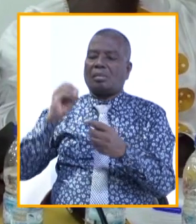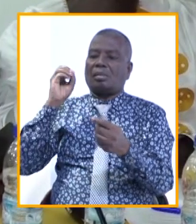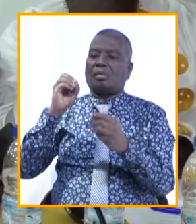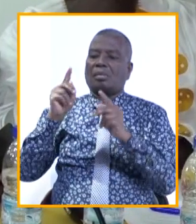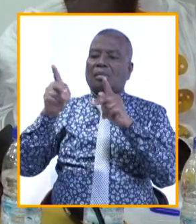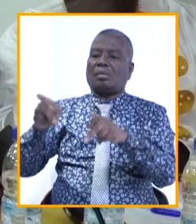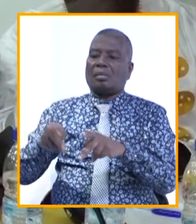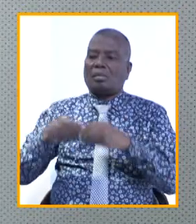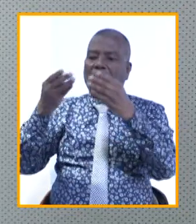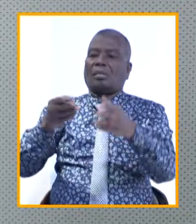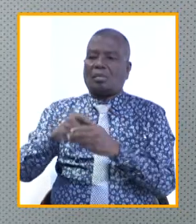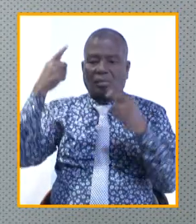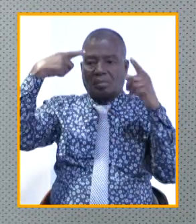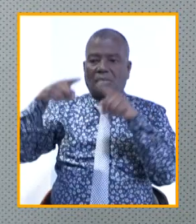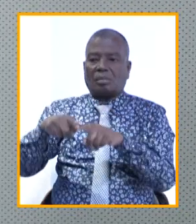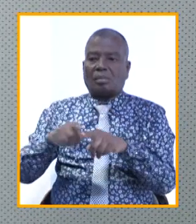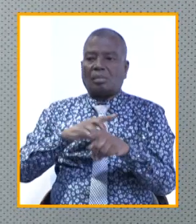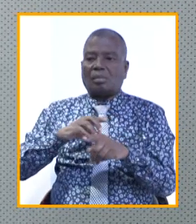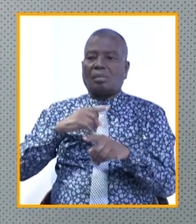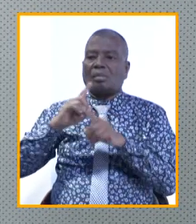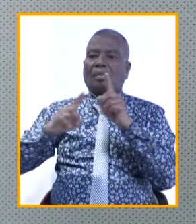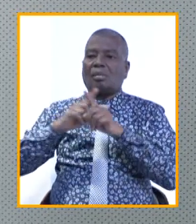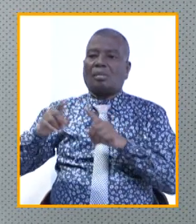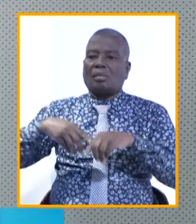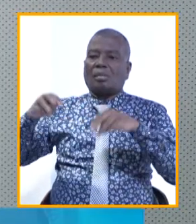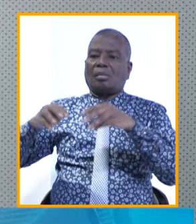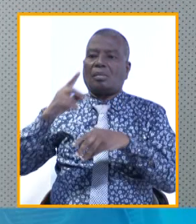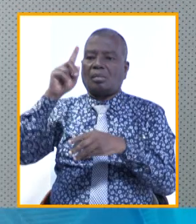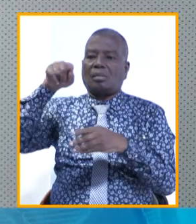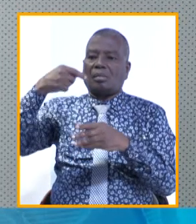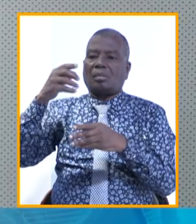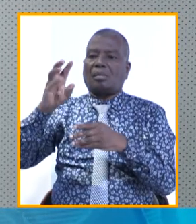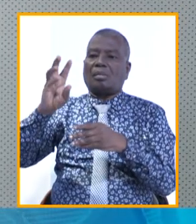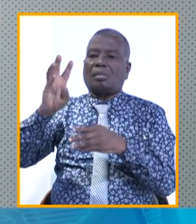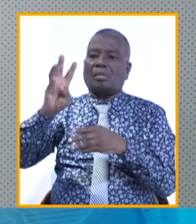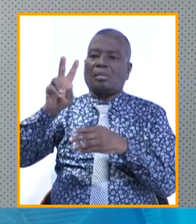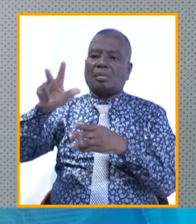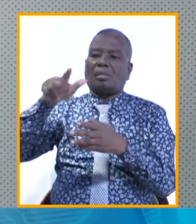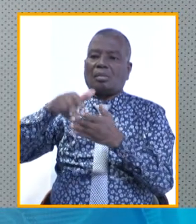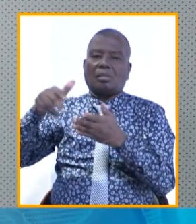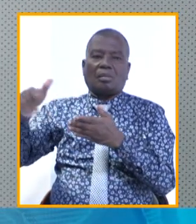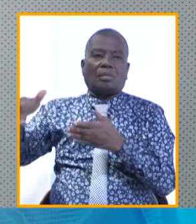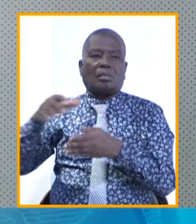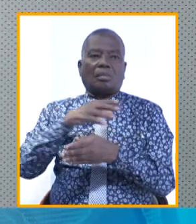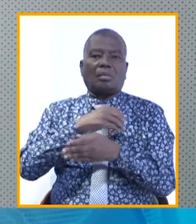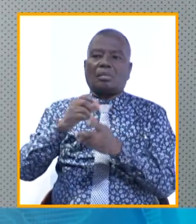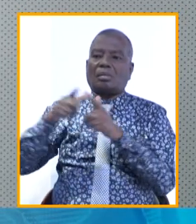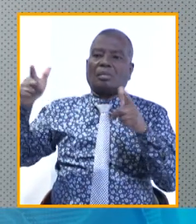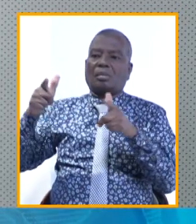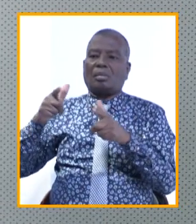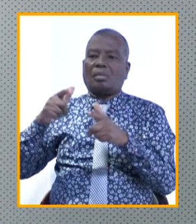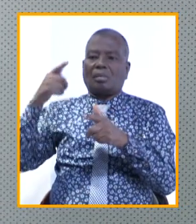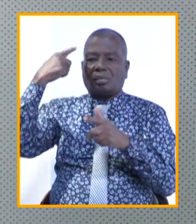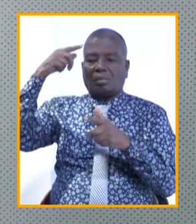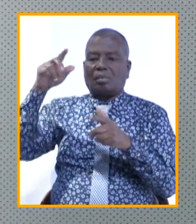opportunités qu'offre cet accord. On parle d'un marché de 1,3 milliard de consommateurs. Et c'est grand